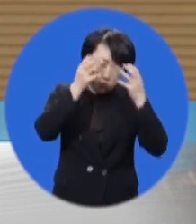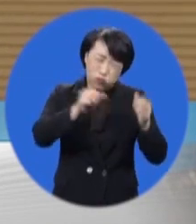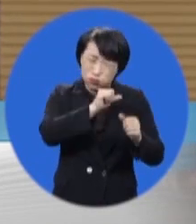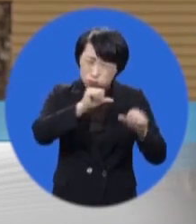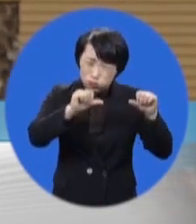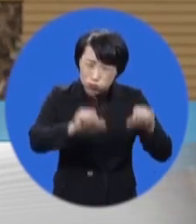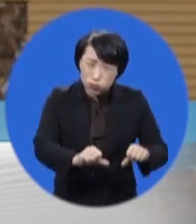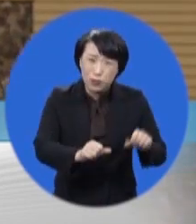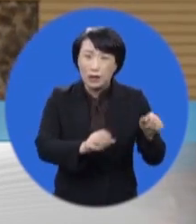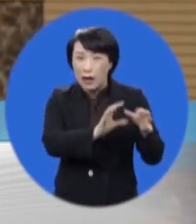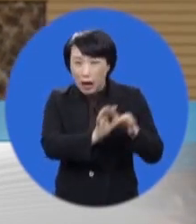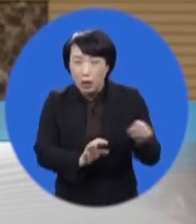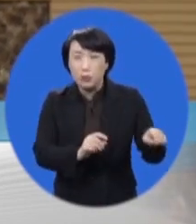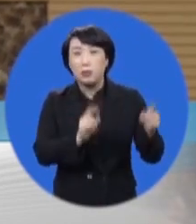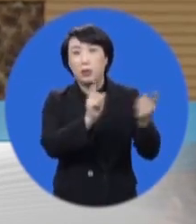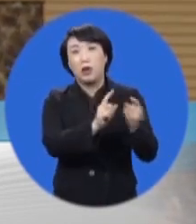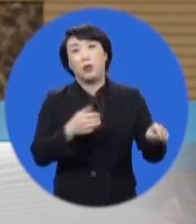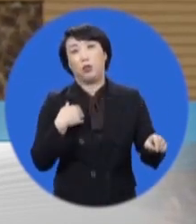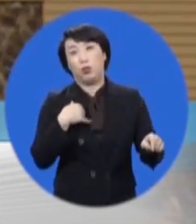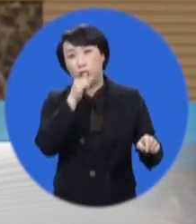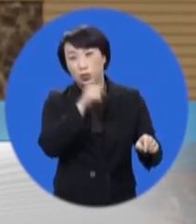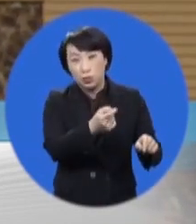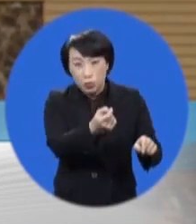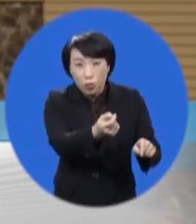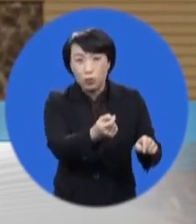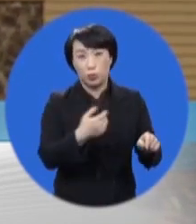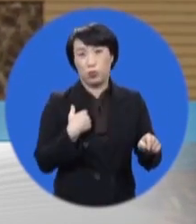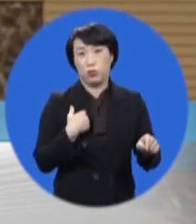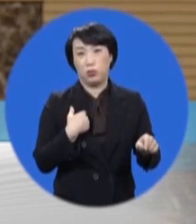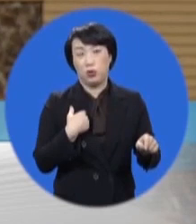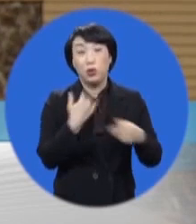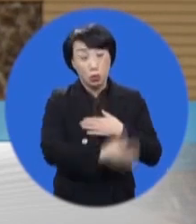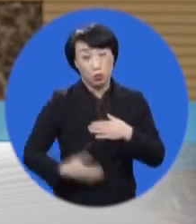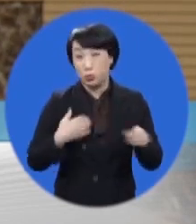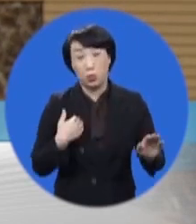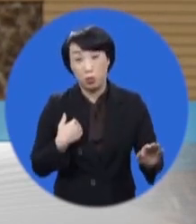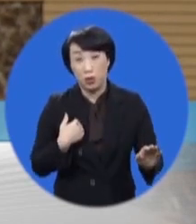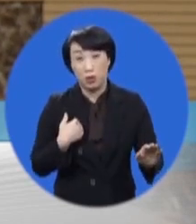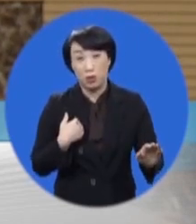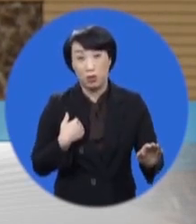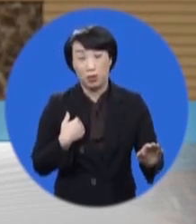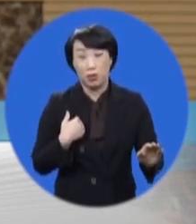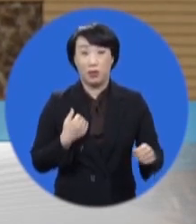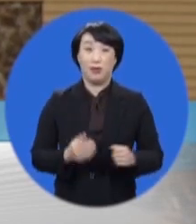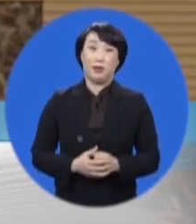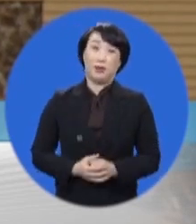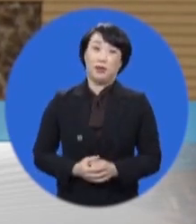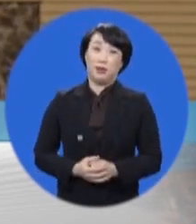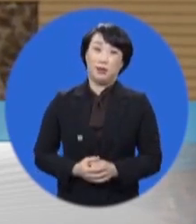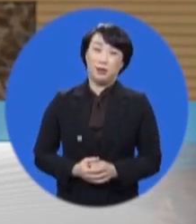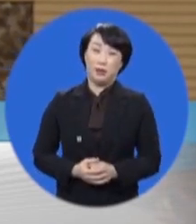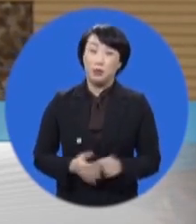저주의 파탄을 일으킨다는 사실을 전혀 육신은 밀어내서 모르기 때문에,